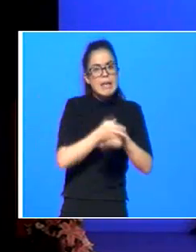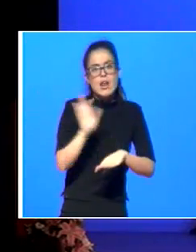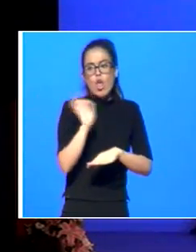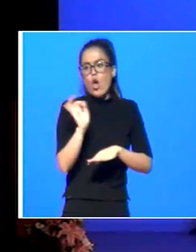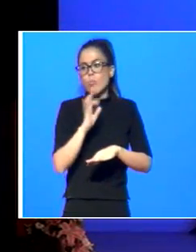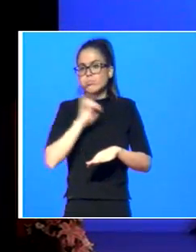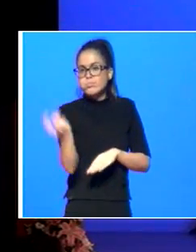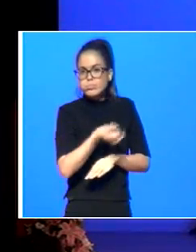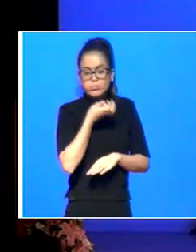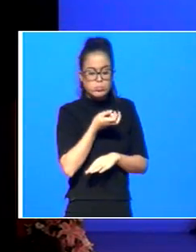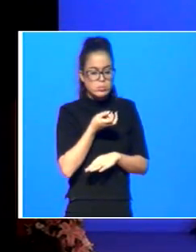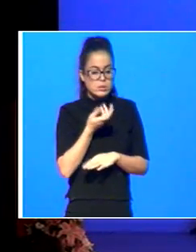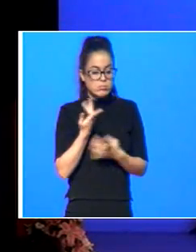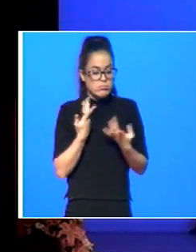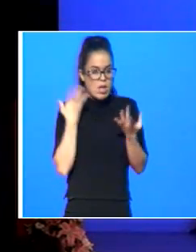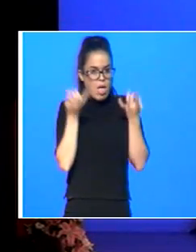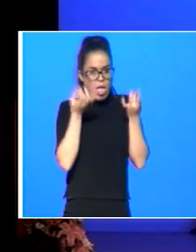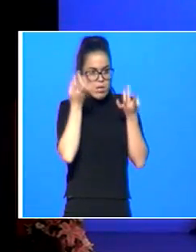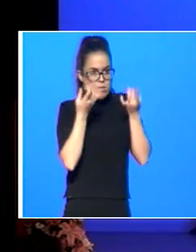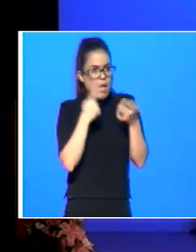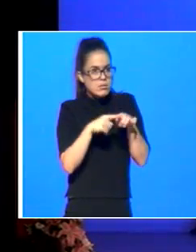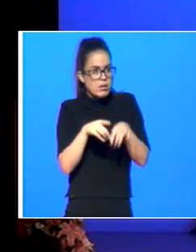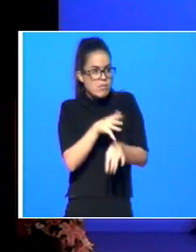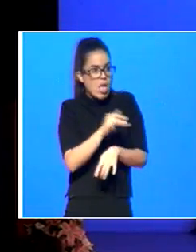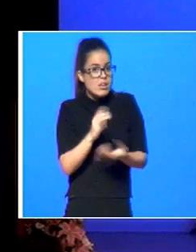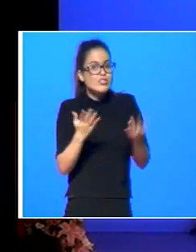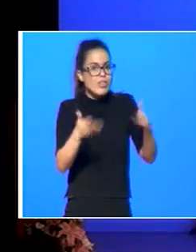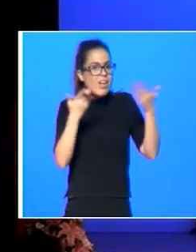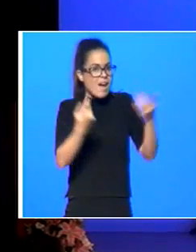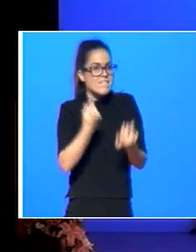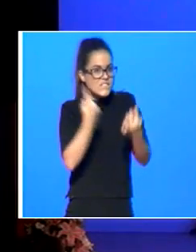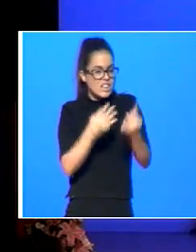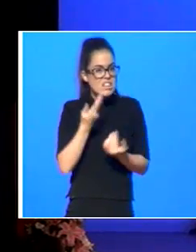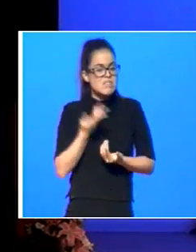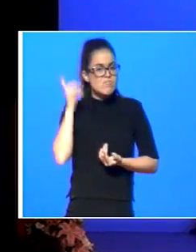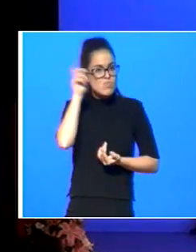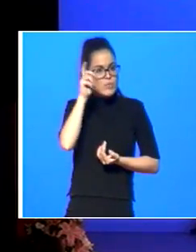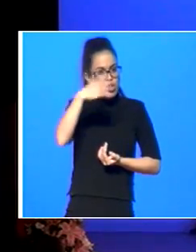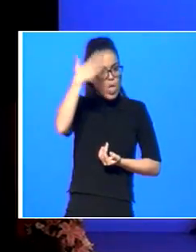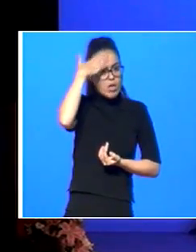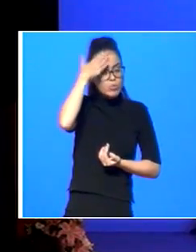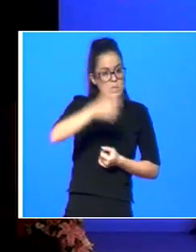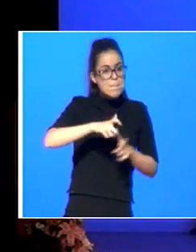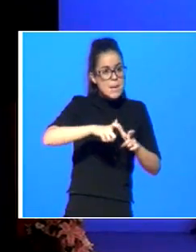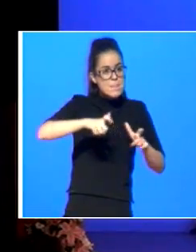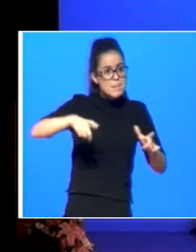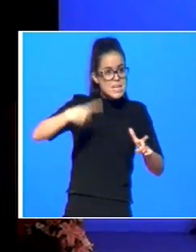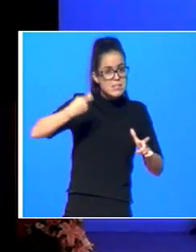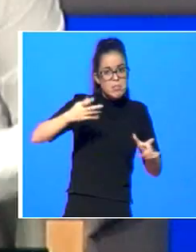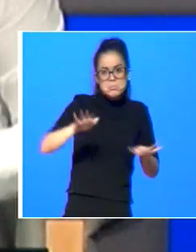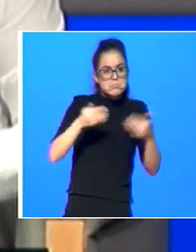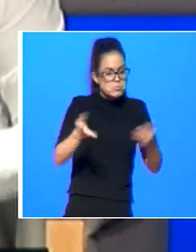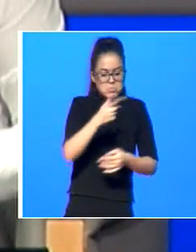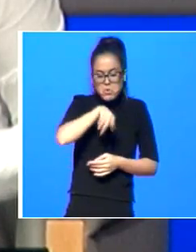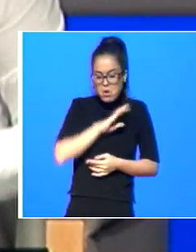ba beti, ez? Ba ume batzuk bihar da be laguntza gehiago. Bueno, ba gu algintzen gara laguntza hori ipintzen.